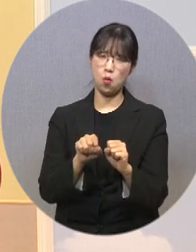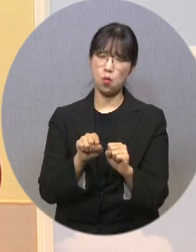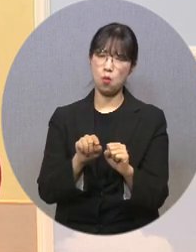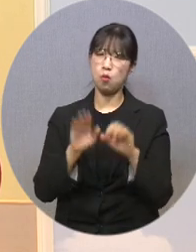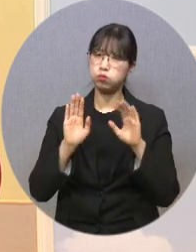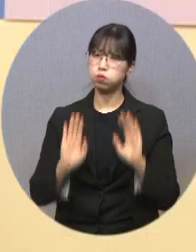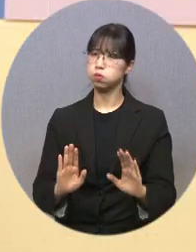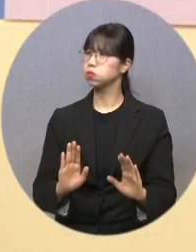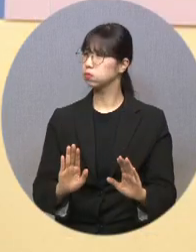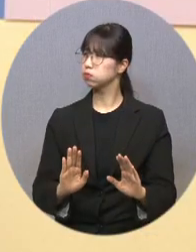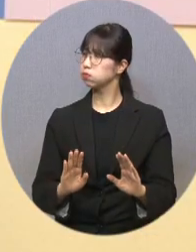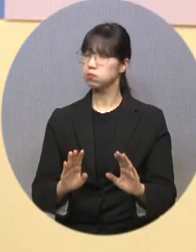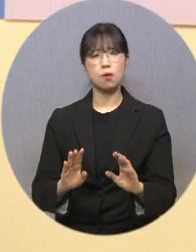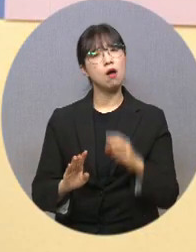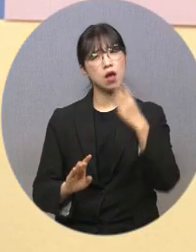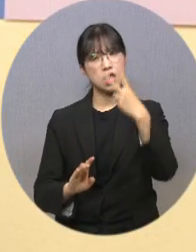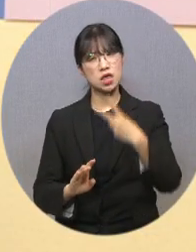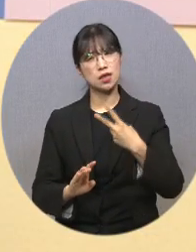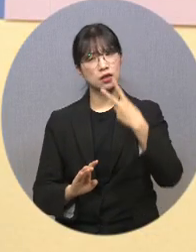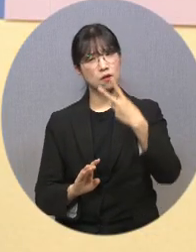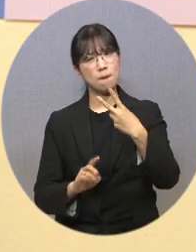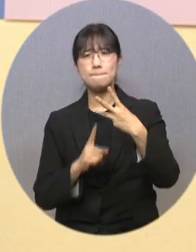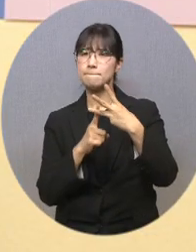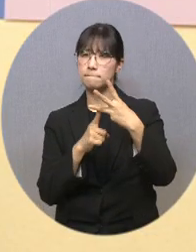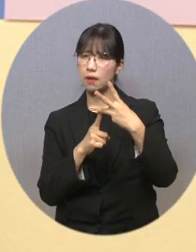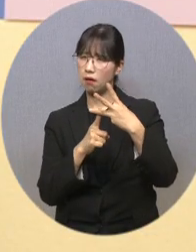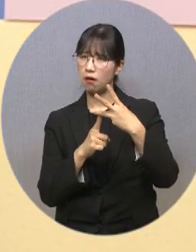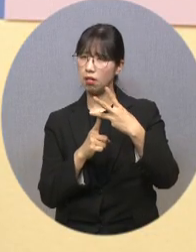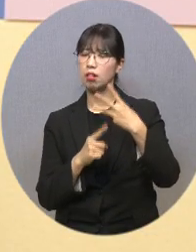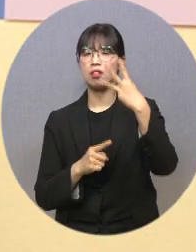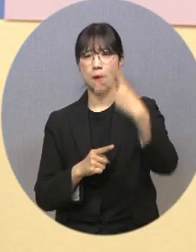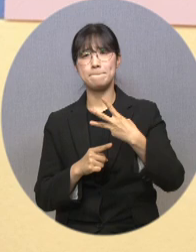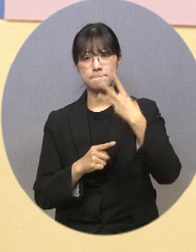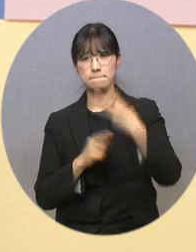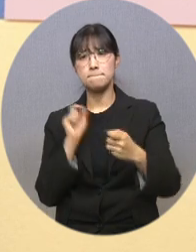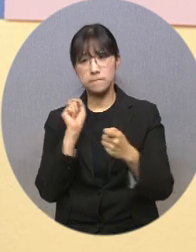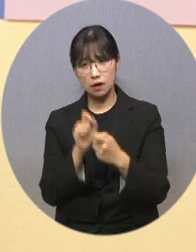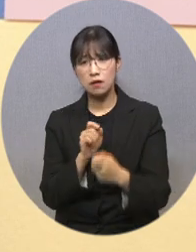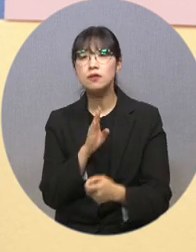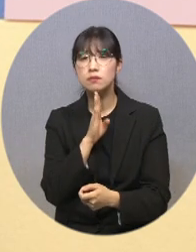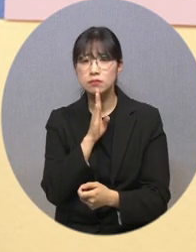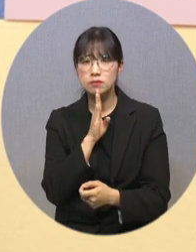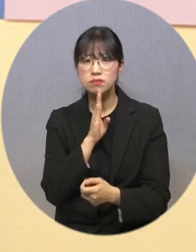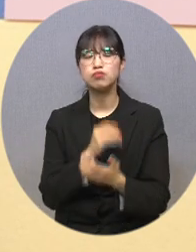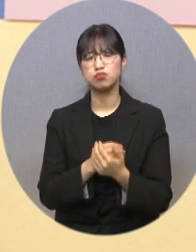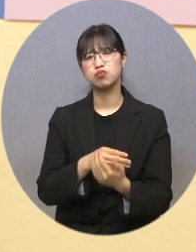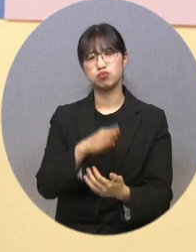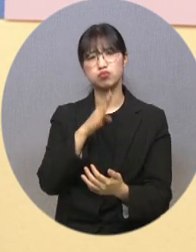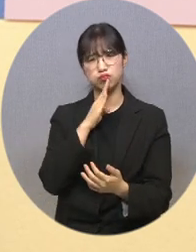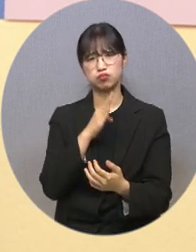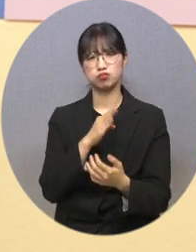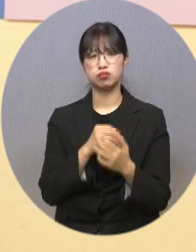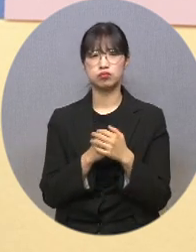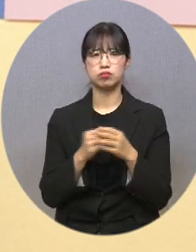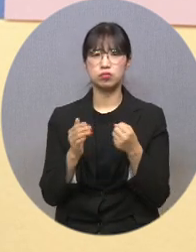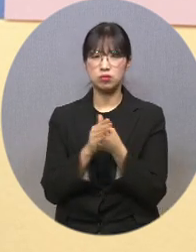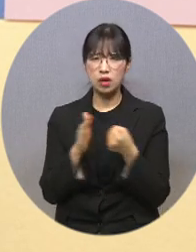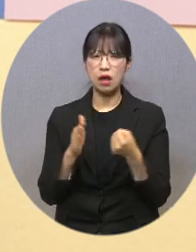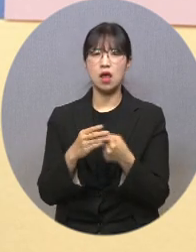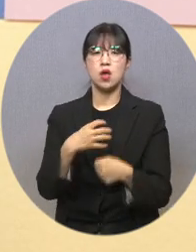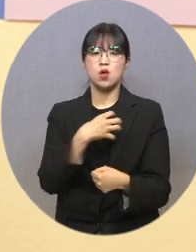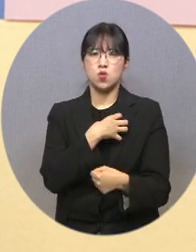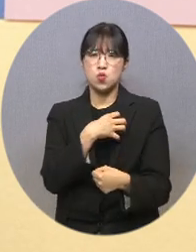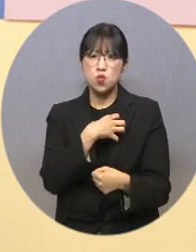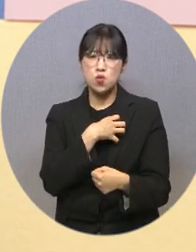벌써 2년 반? 네. 거의 3년이 다 돼가는 거죠. 그렇게 이제 접어들다 보니까 위기 가구가